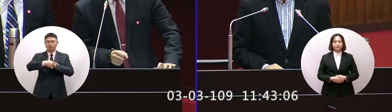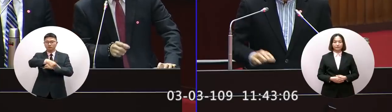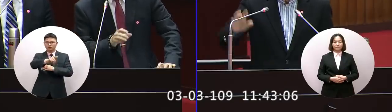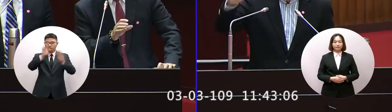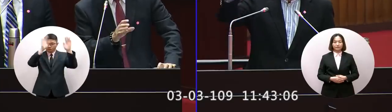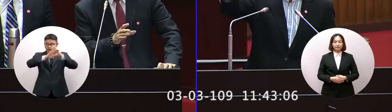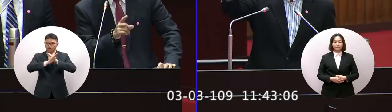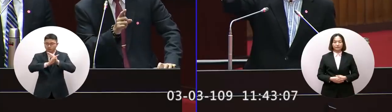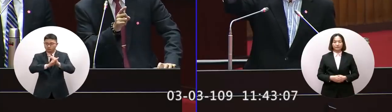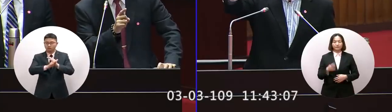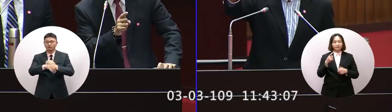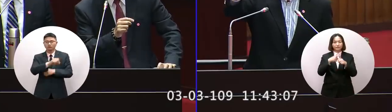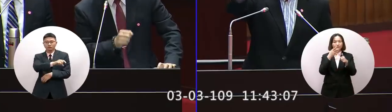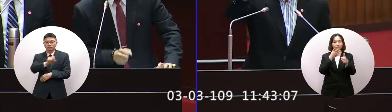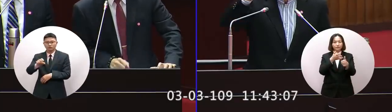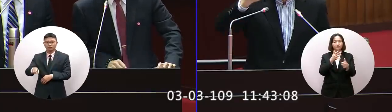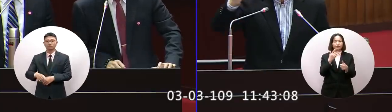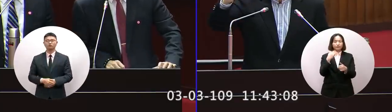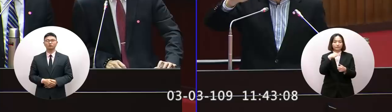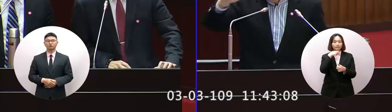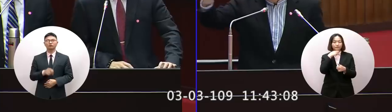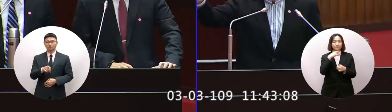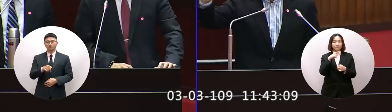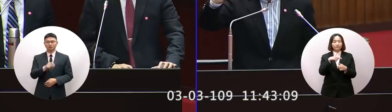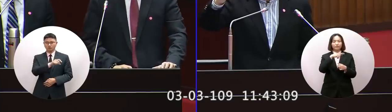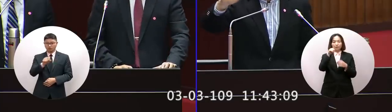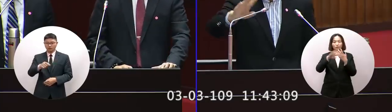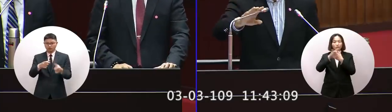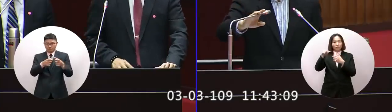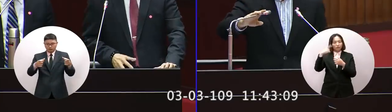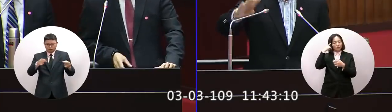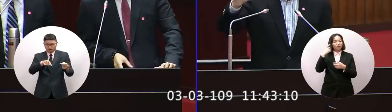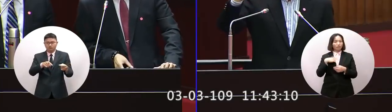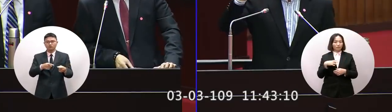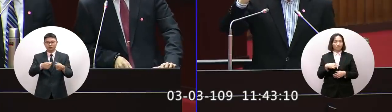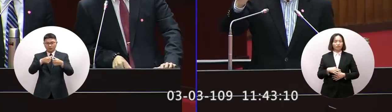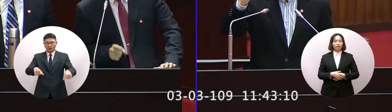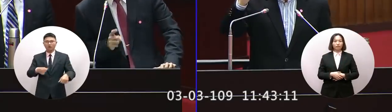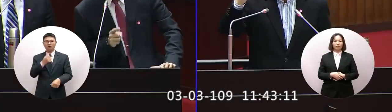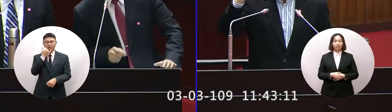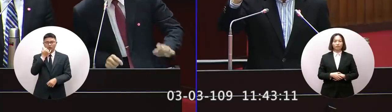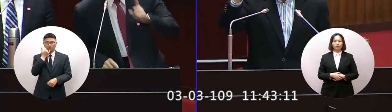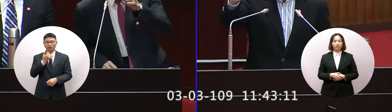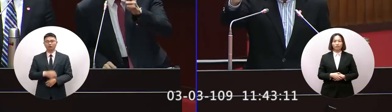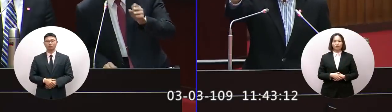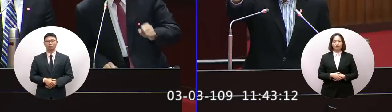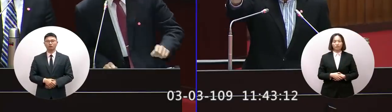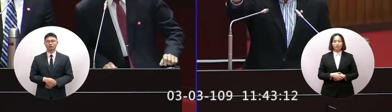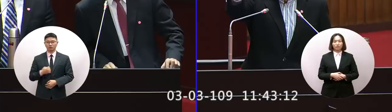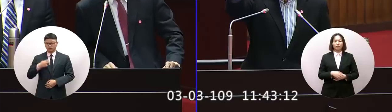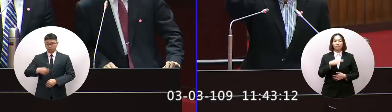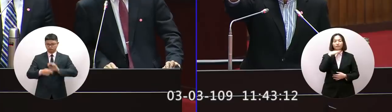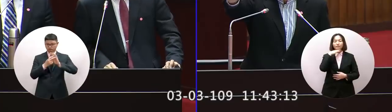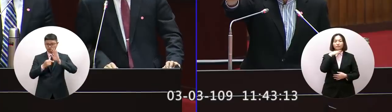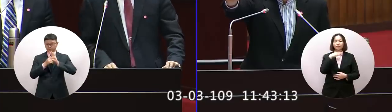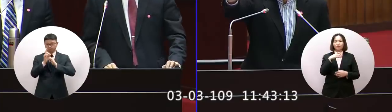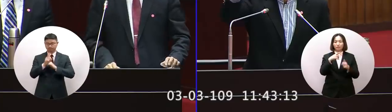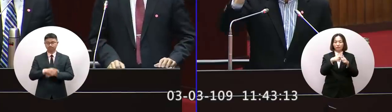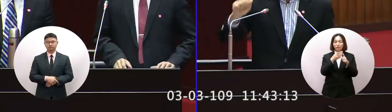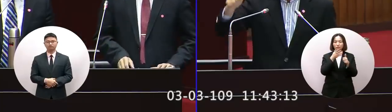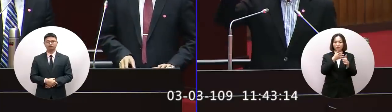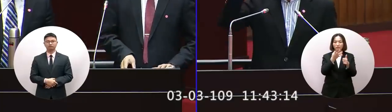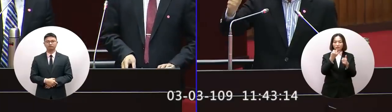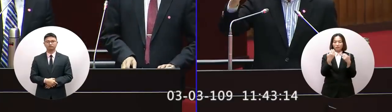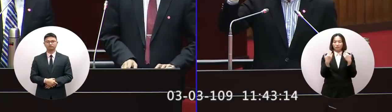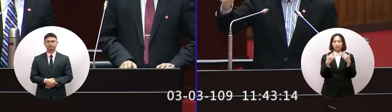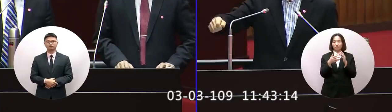的消費所以說有這個夜市抵用券五個都知道五個都知道我問你具體問題等一下問你一個